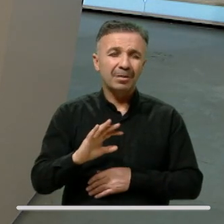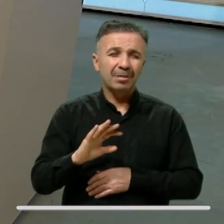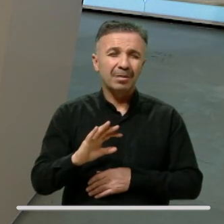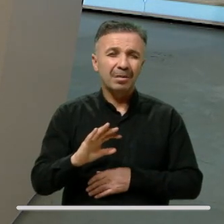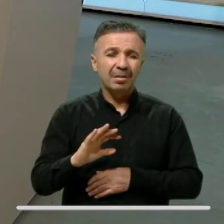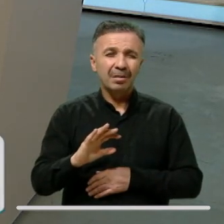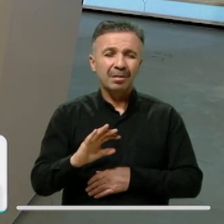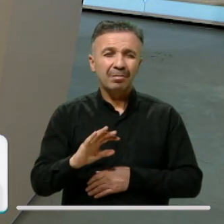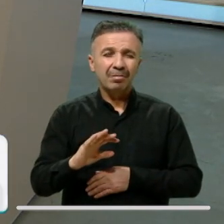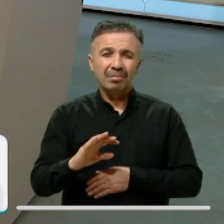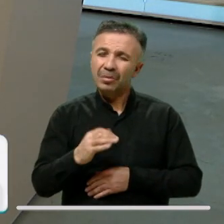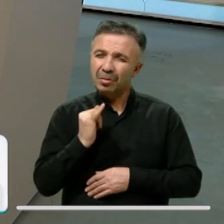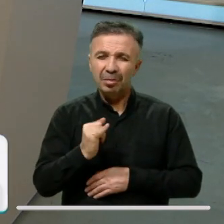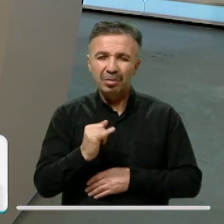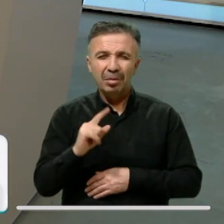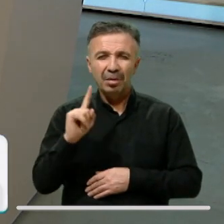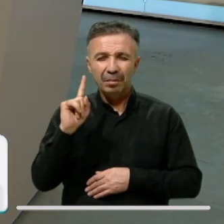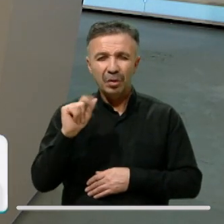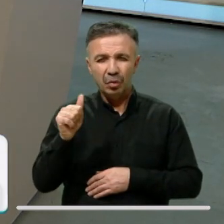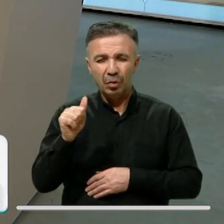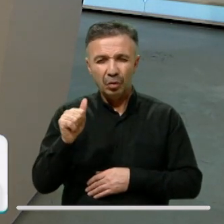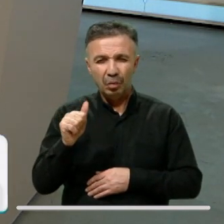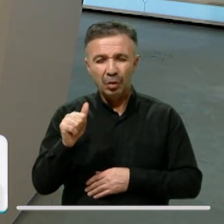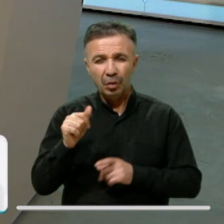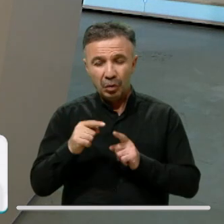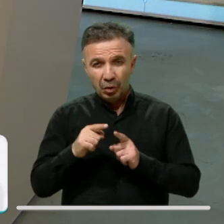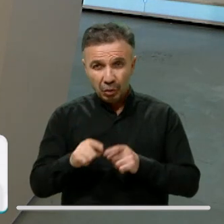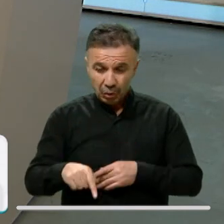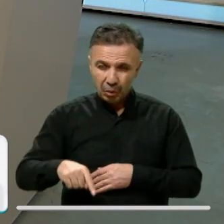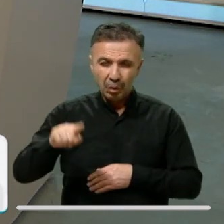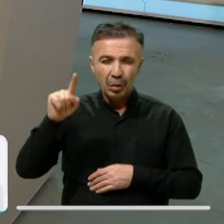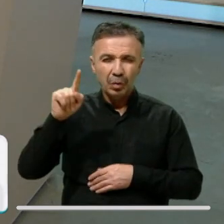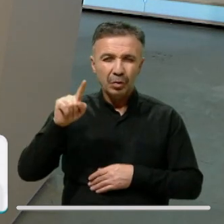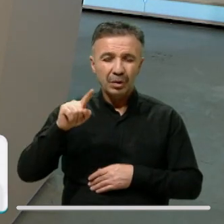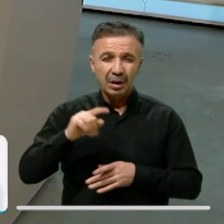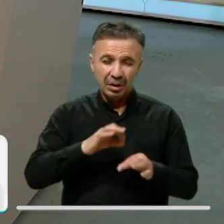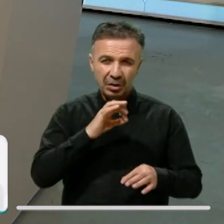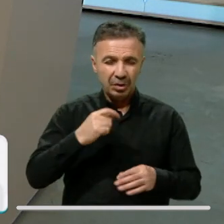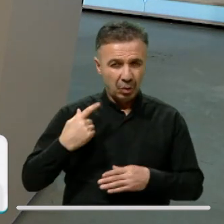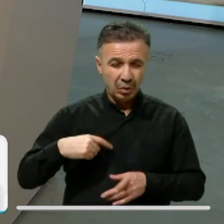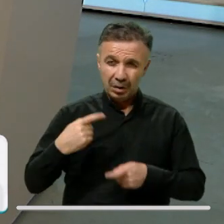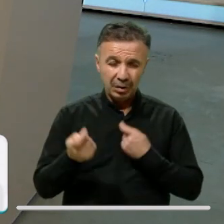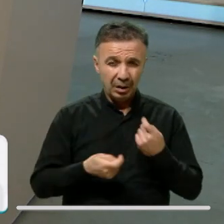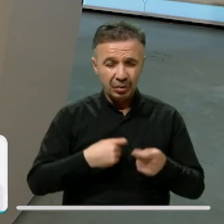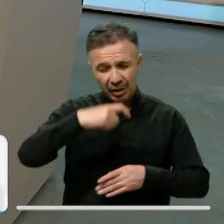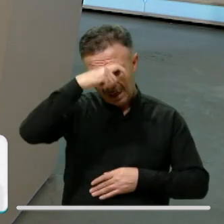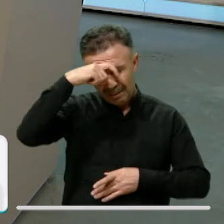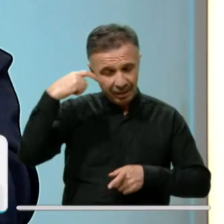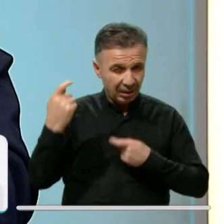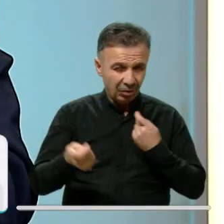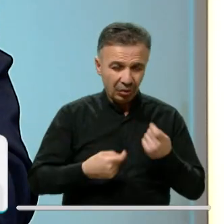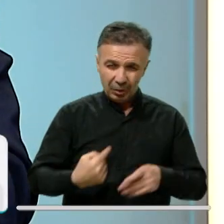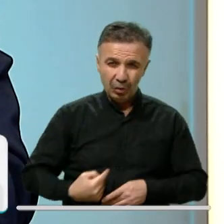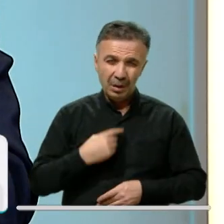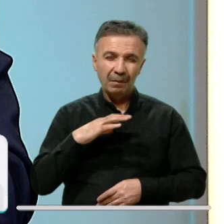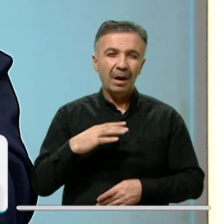yani düşünün ki bir gün boyunca kişiye çalışıyor. Emek sarf ediyor. Bir ümidi var.